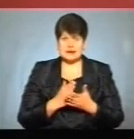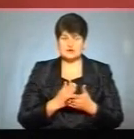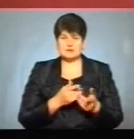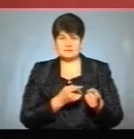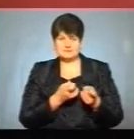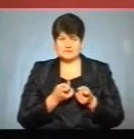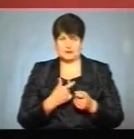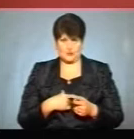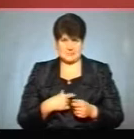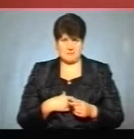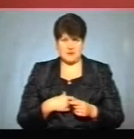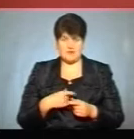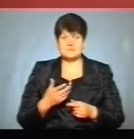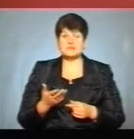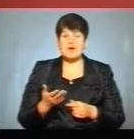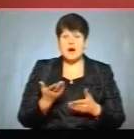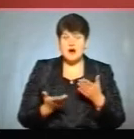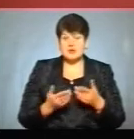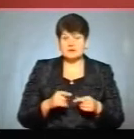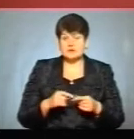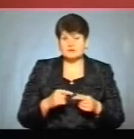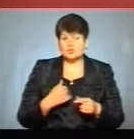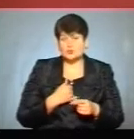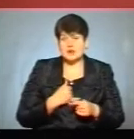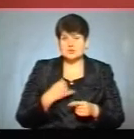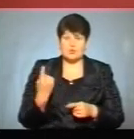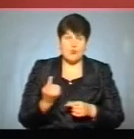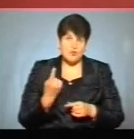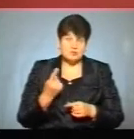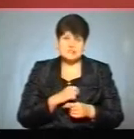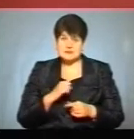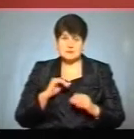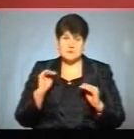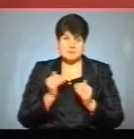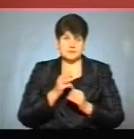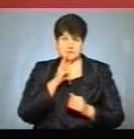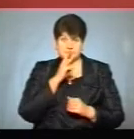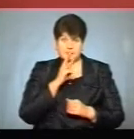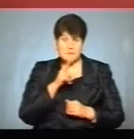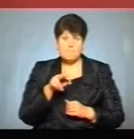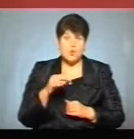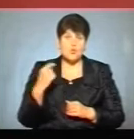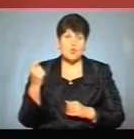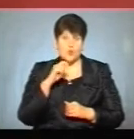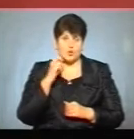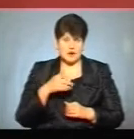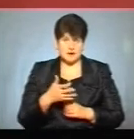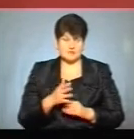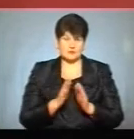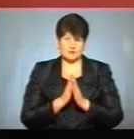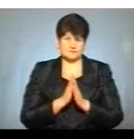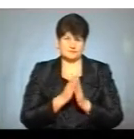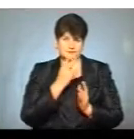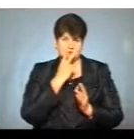до себе, так, а не до конкурента. А натомість в нашій області одна з найнижчих заробітних плат по Україні. Я попрошу зараз